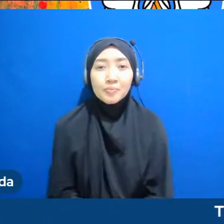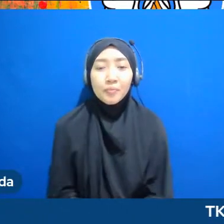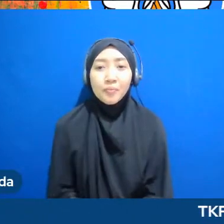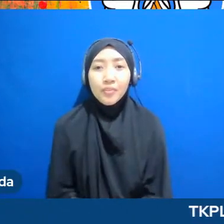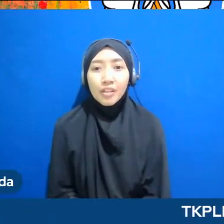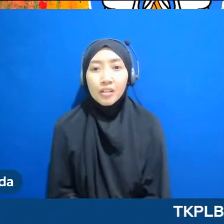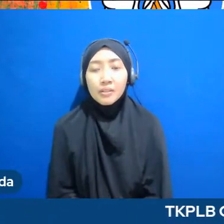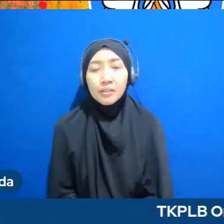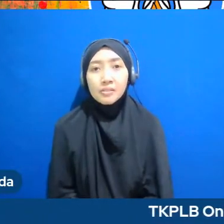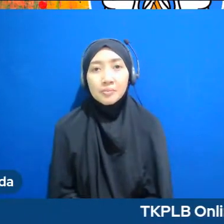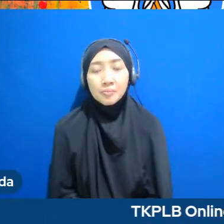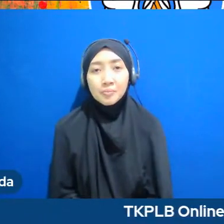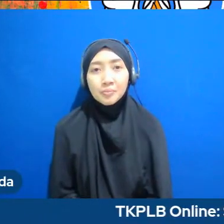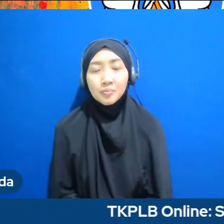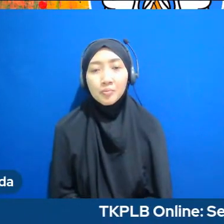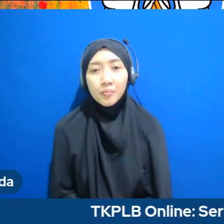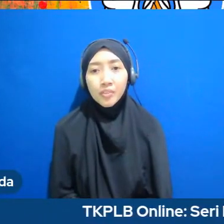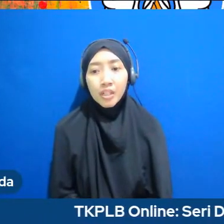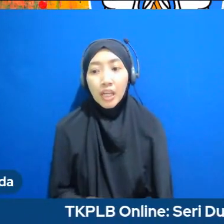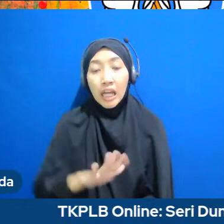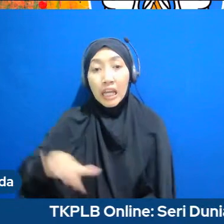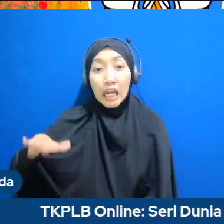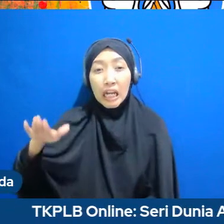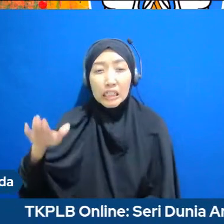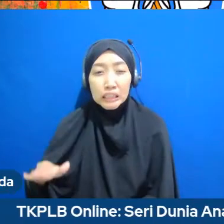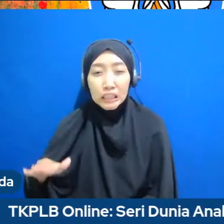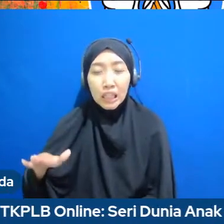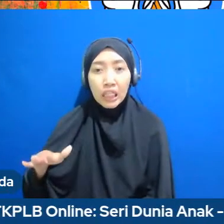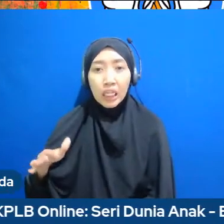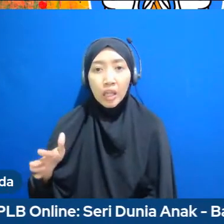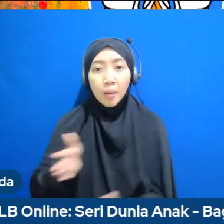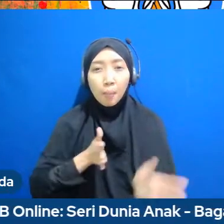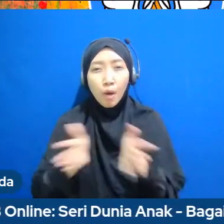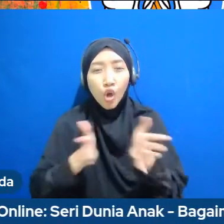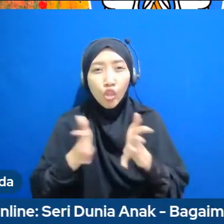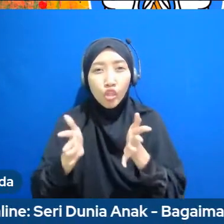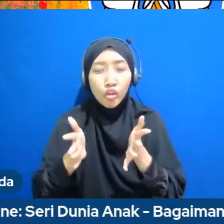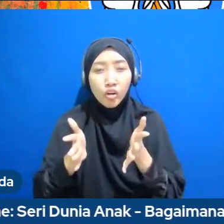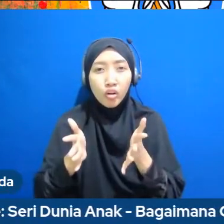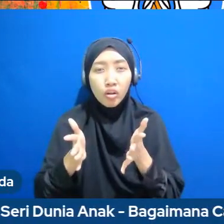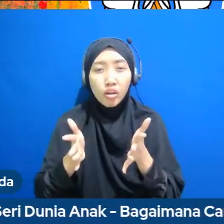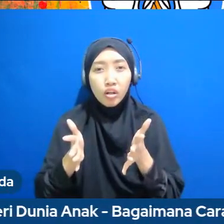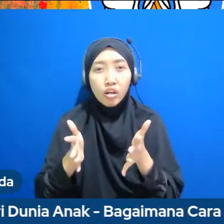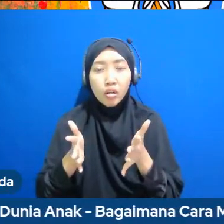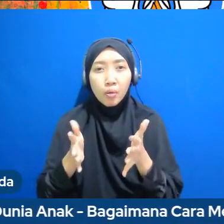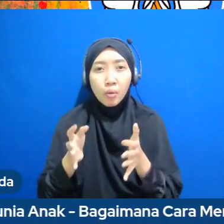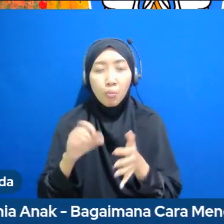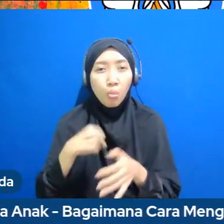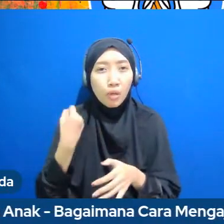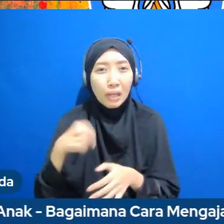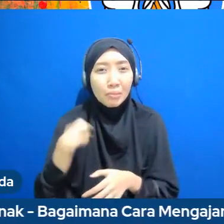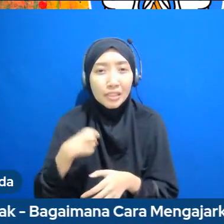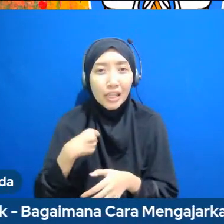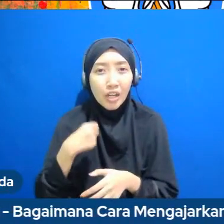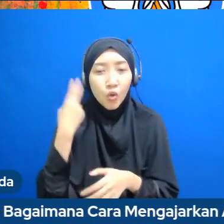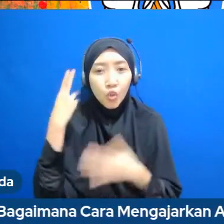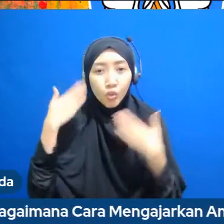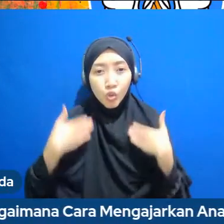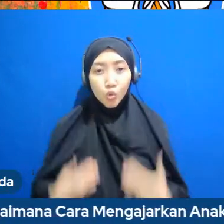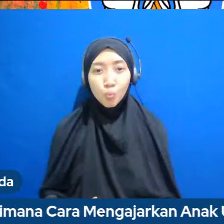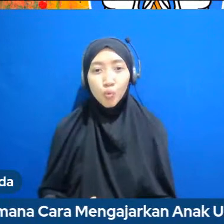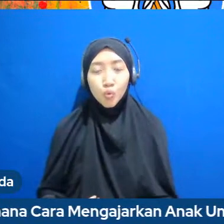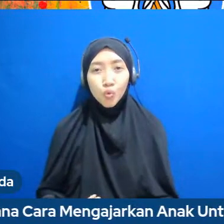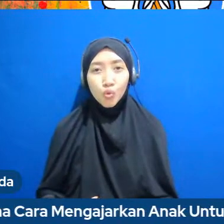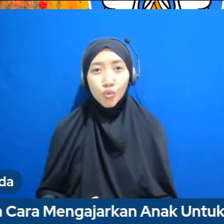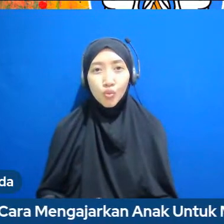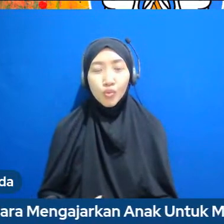anak-anak itu mungkin barangkali, apalagi masih kecil ya, dia tidak bisa mengontrol, belum bisa mengontrol pengendalian tubuhnya,